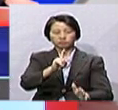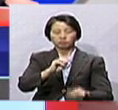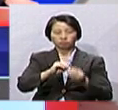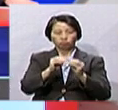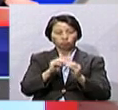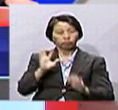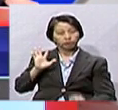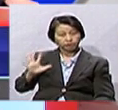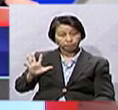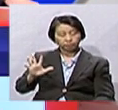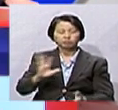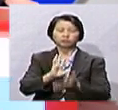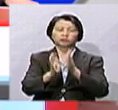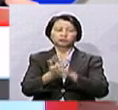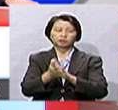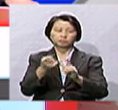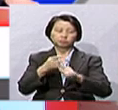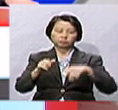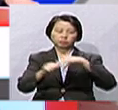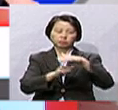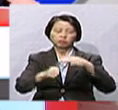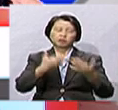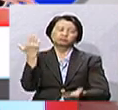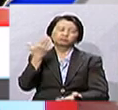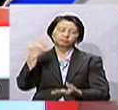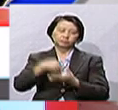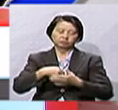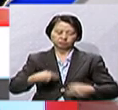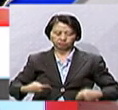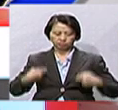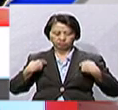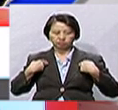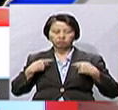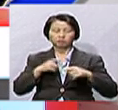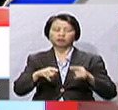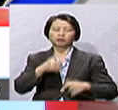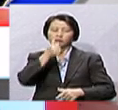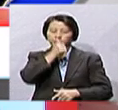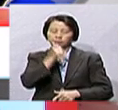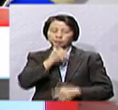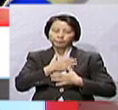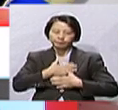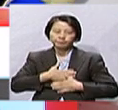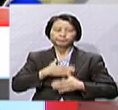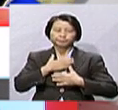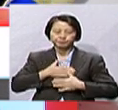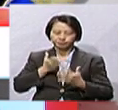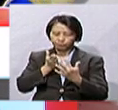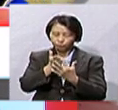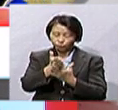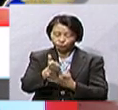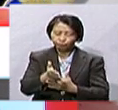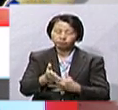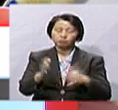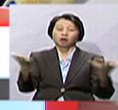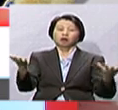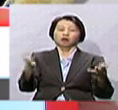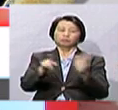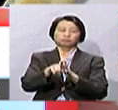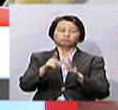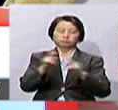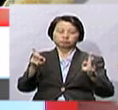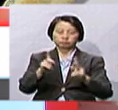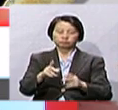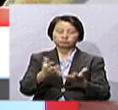Ujian sudah menjadi sebahagian daripada asam garam kehidupan. Namun kesabaran dan ketabahan menempuh dugaan sangat dituntut oleh